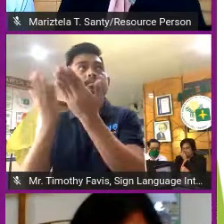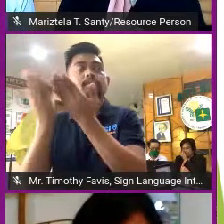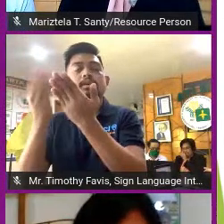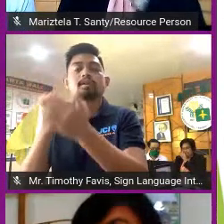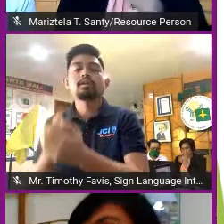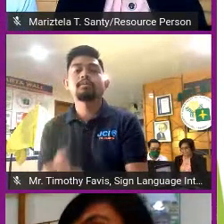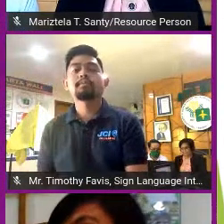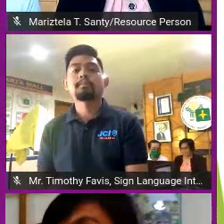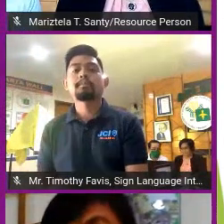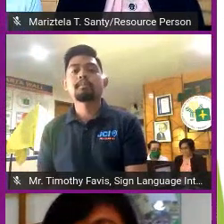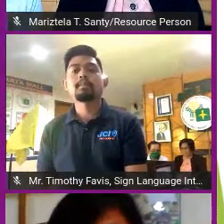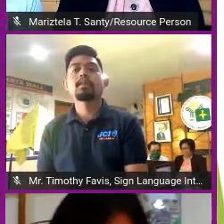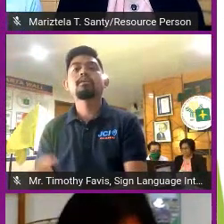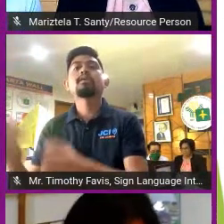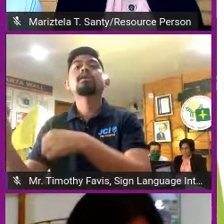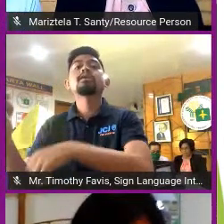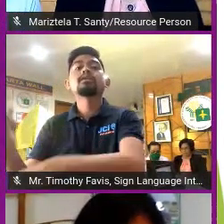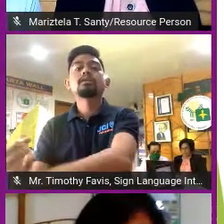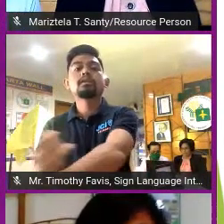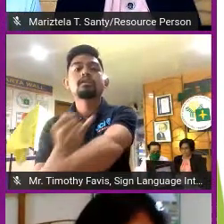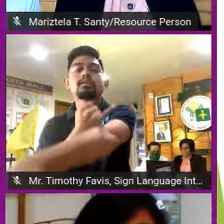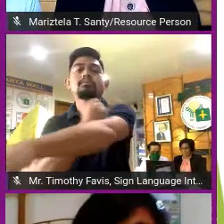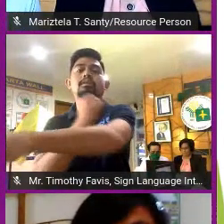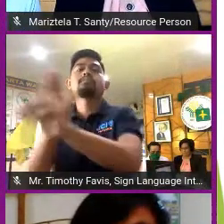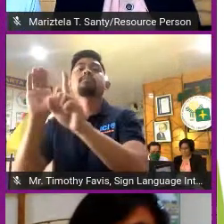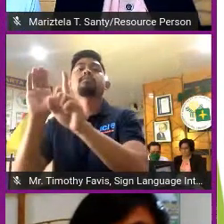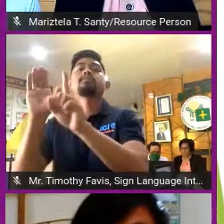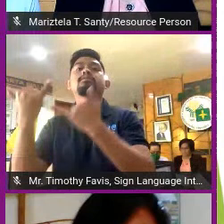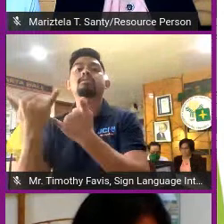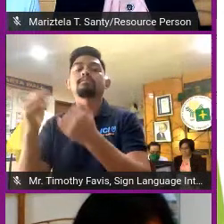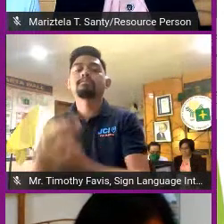sa pagunlad ng komunidad at sosyedad.